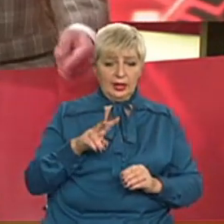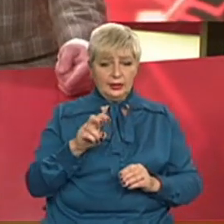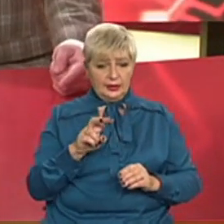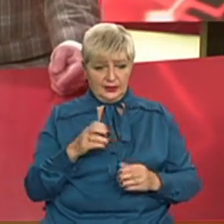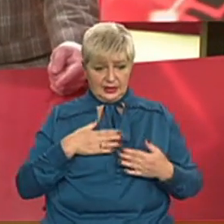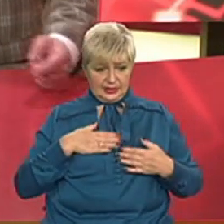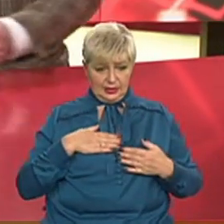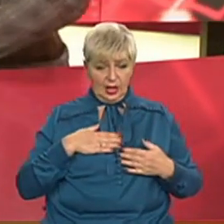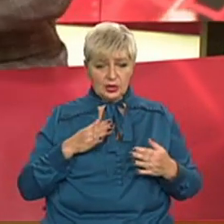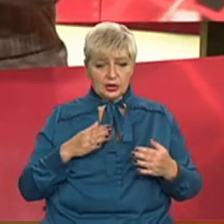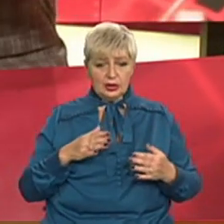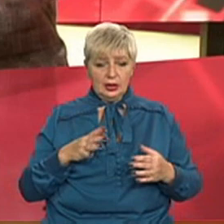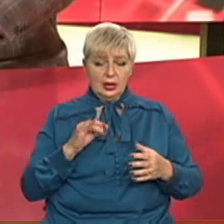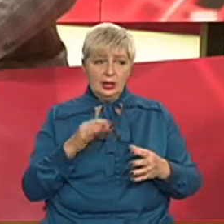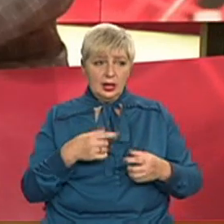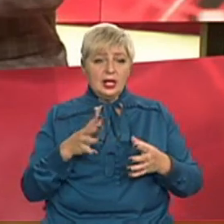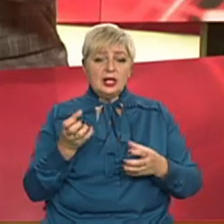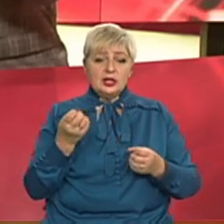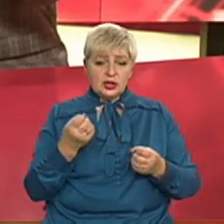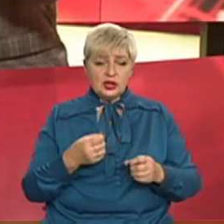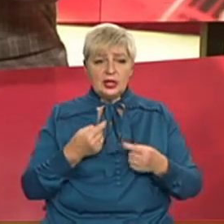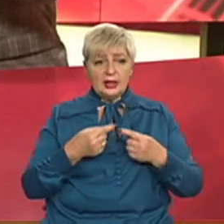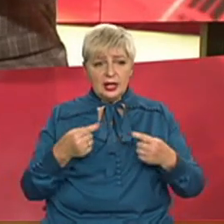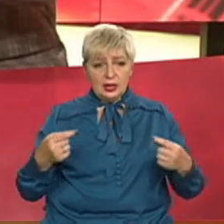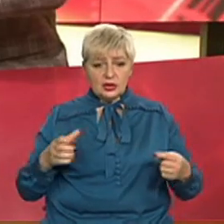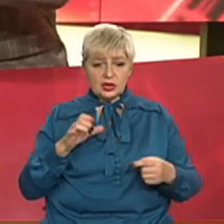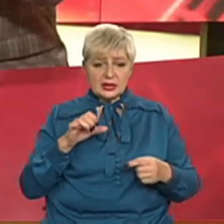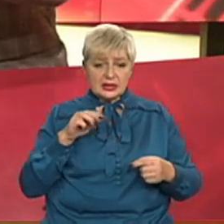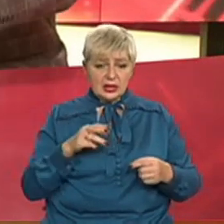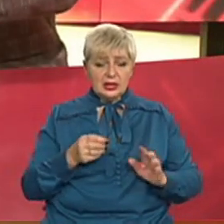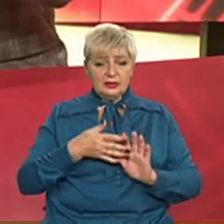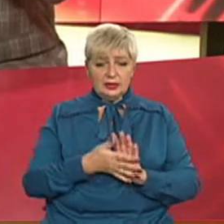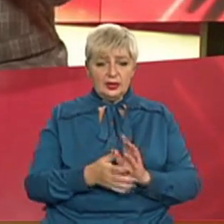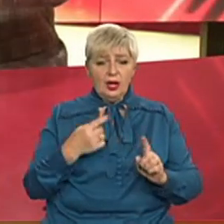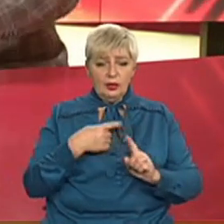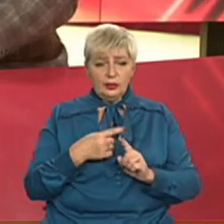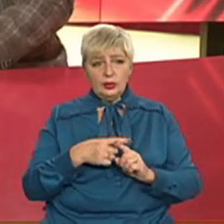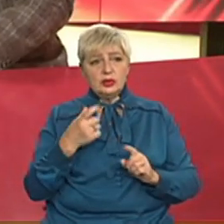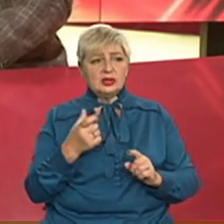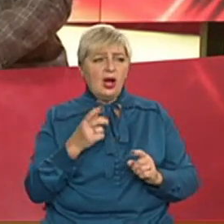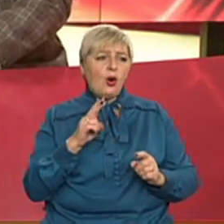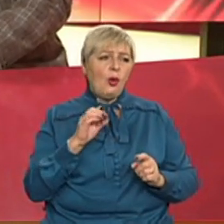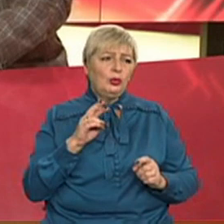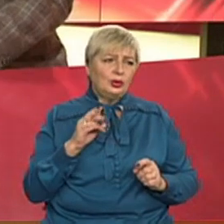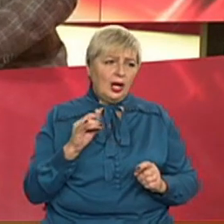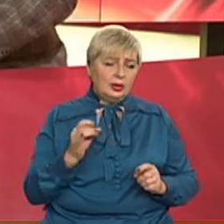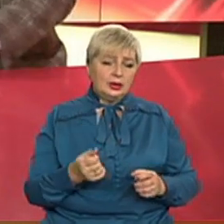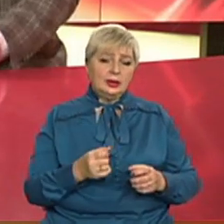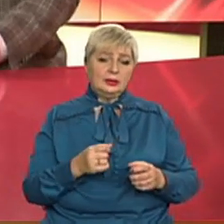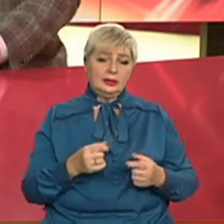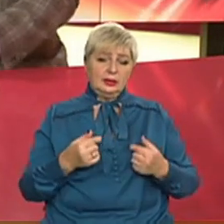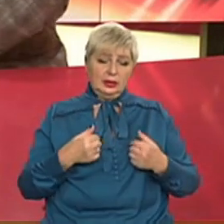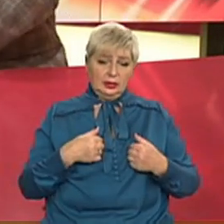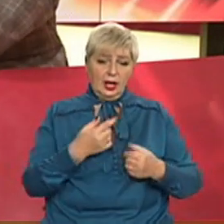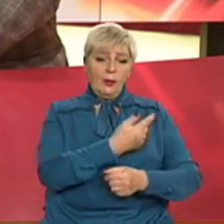це вже більш мільярда, і ще на інші статті витрат, плюс комуналка, там десь також 200-300. Тобто